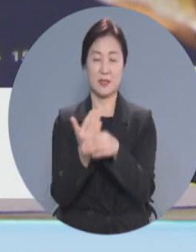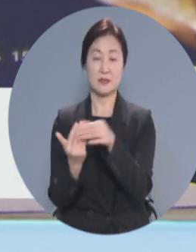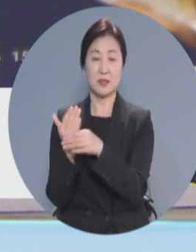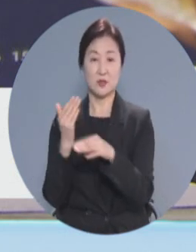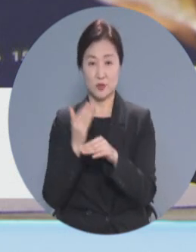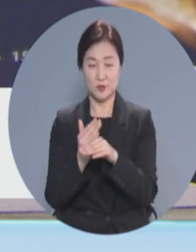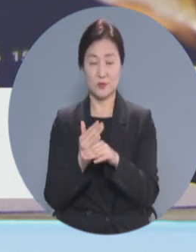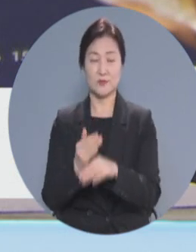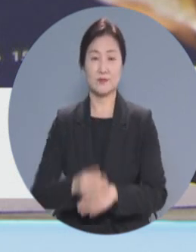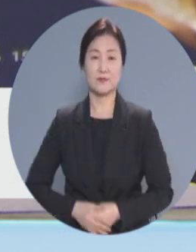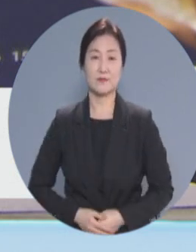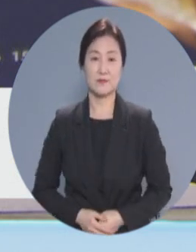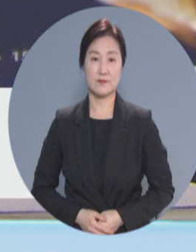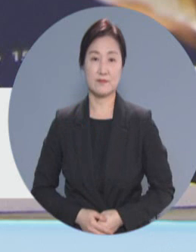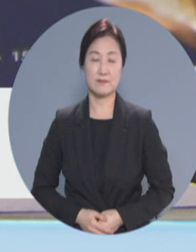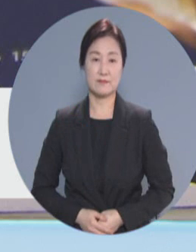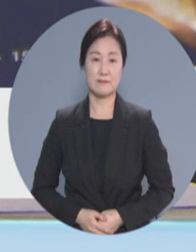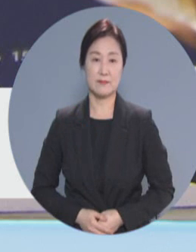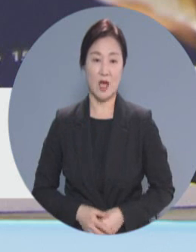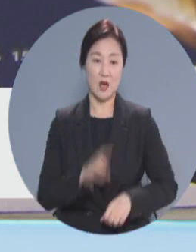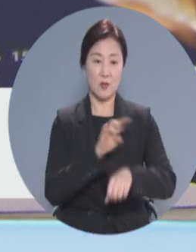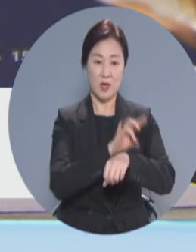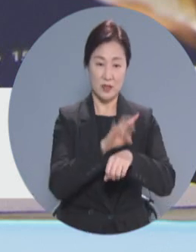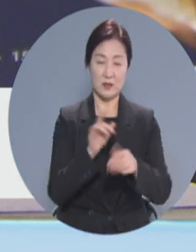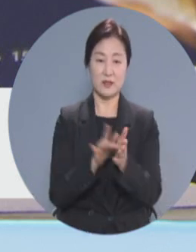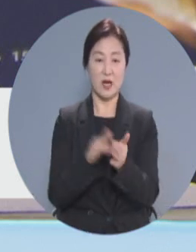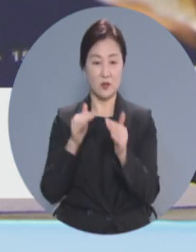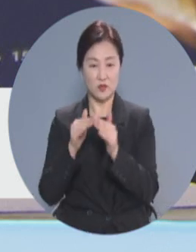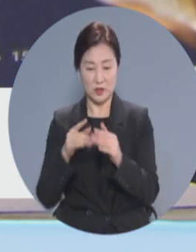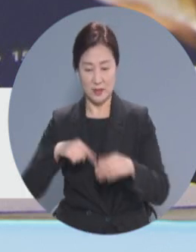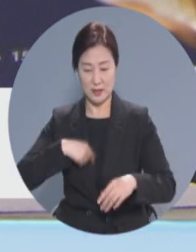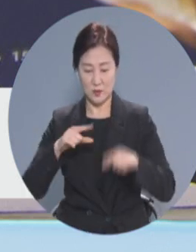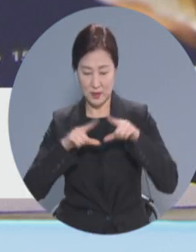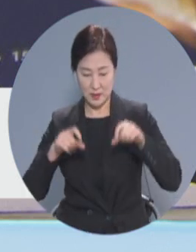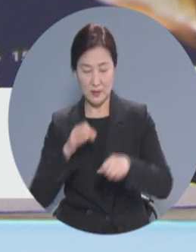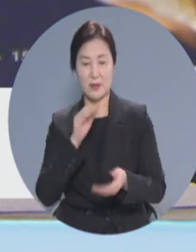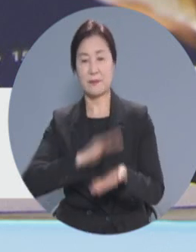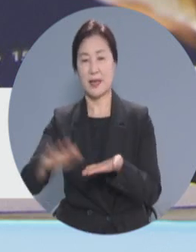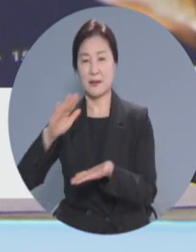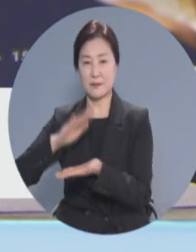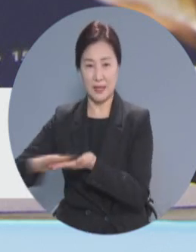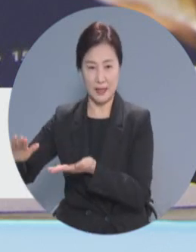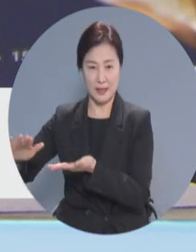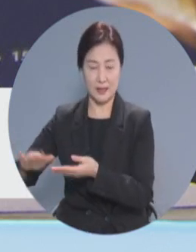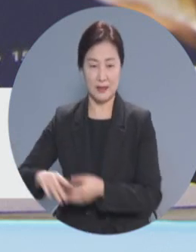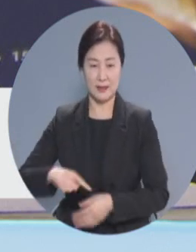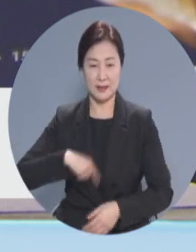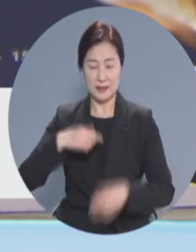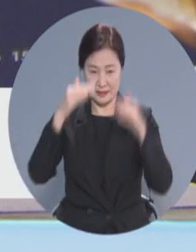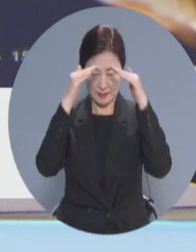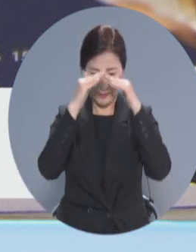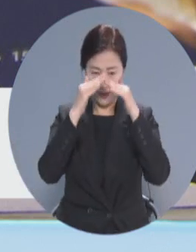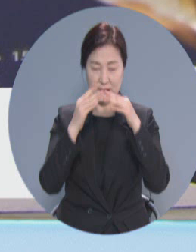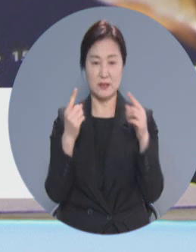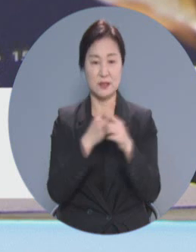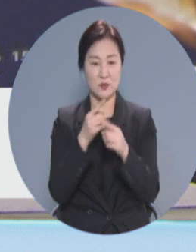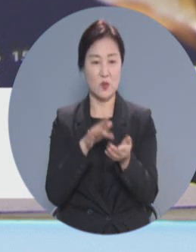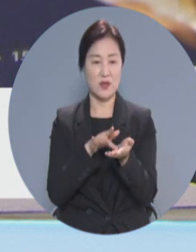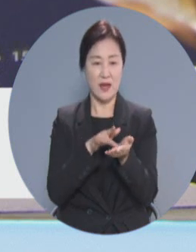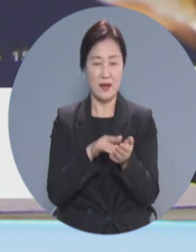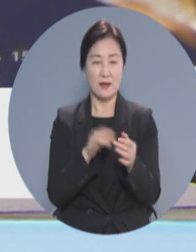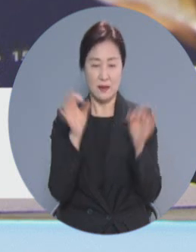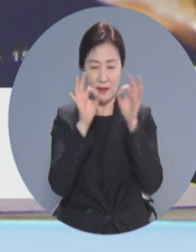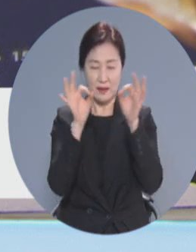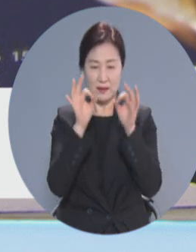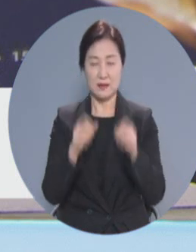연이어 발생했습니다. 편의점과 약국의 자가검사키트는 대부분 동이 났고 재택치료를 위한 감기약을 찾는